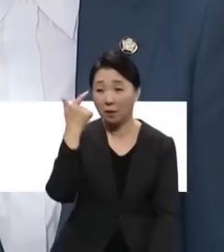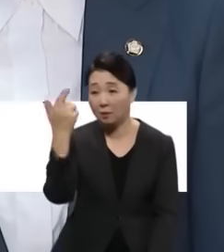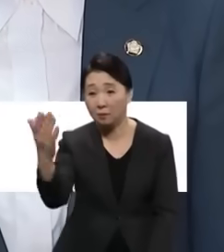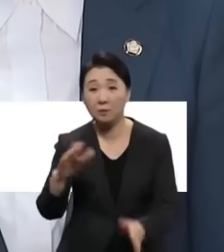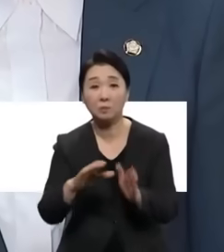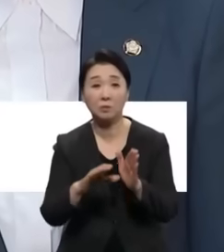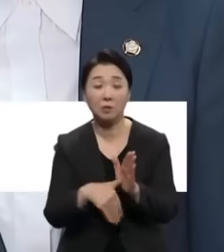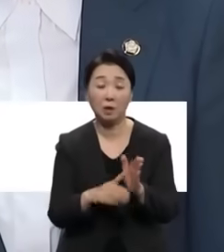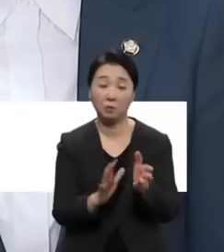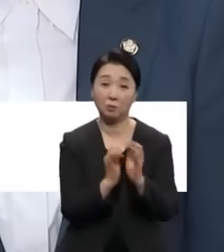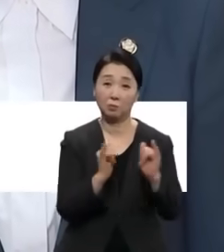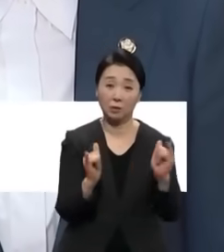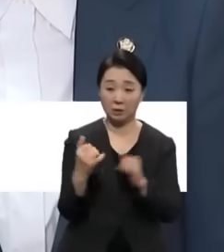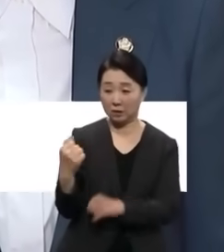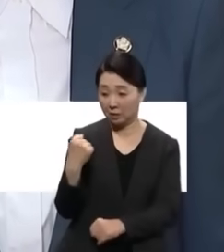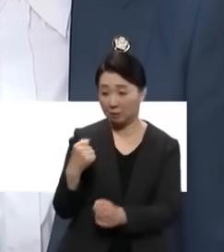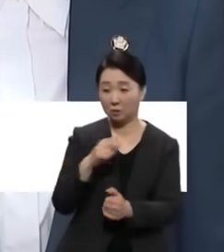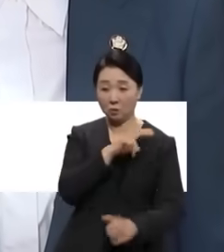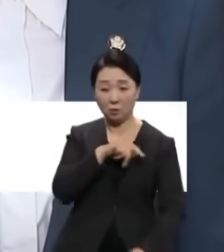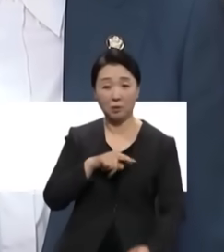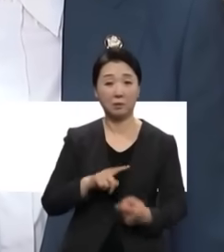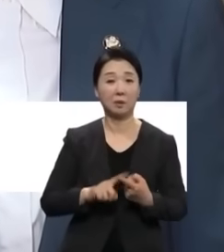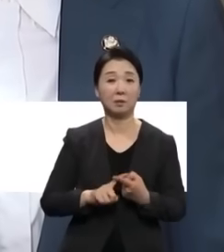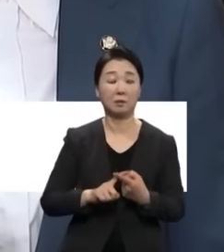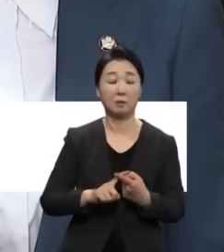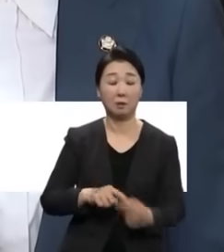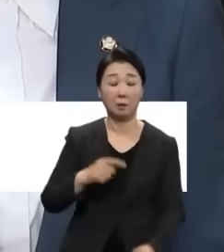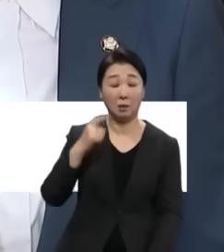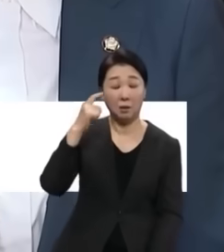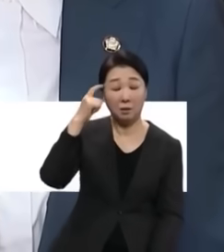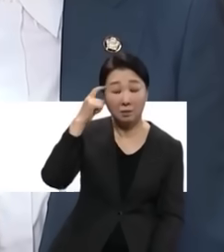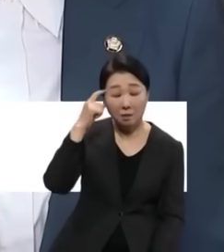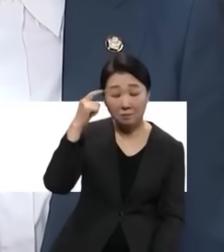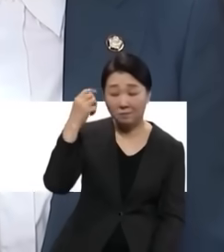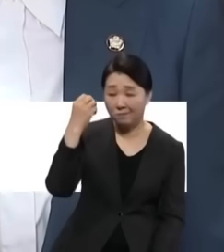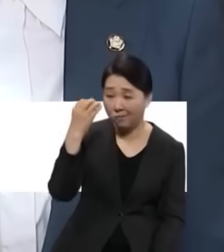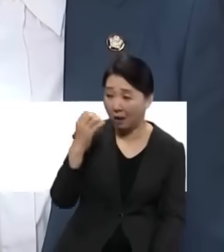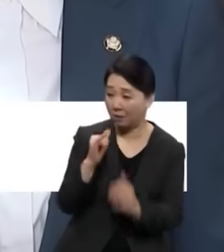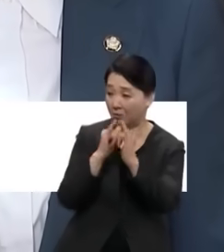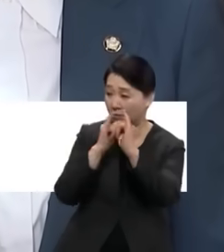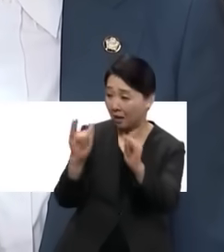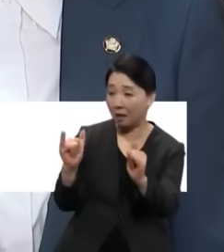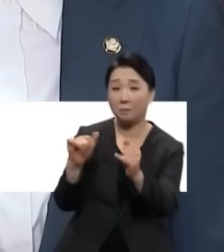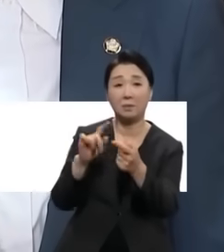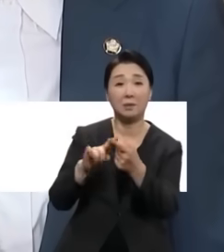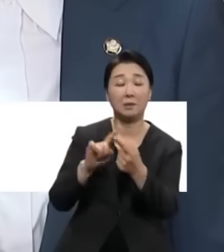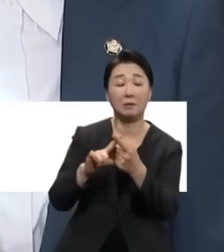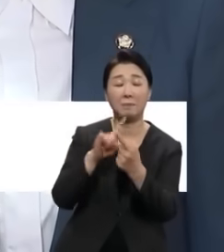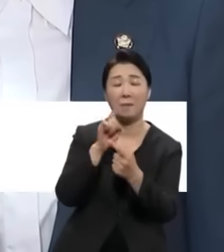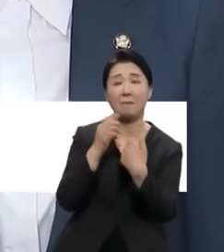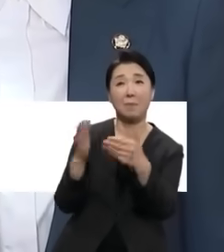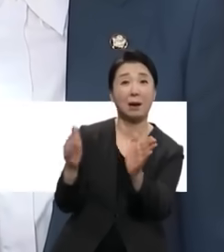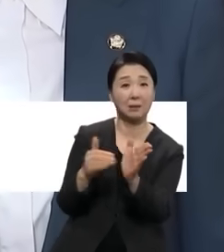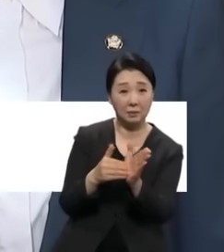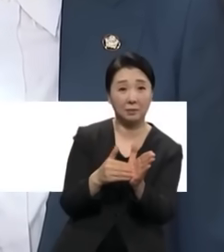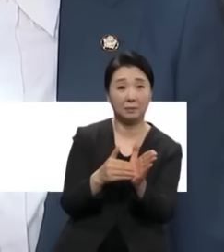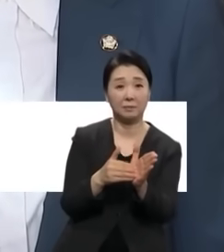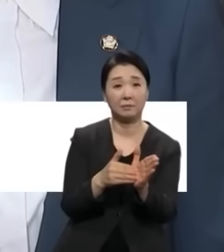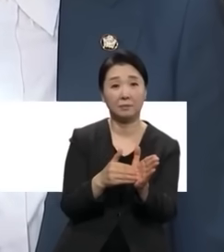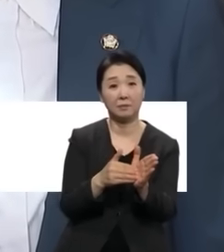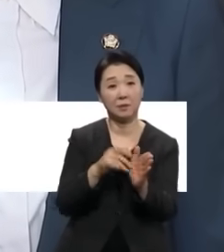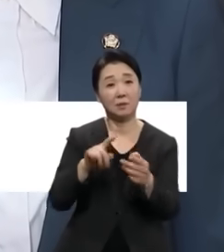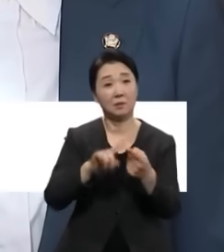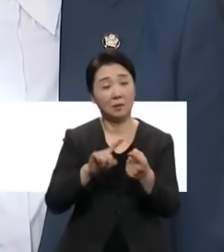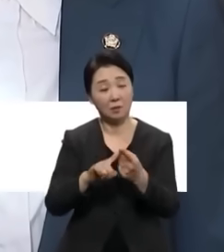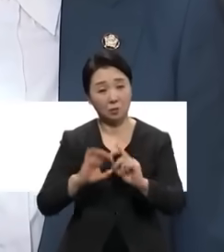과정에서 국민의힘 의원들을 정신 나간 사람이라는 이런 막말을 사용했고 여기에